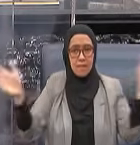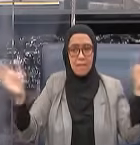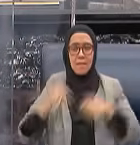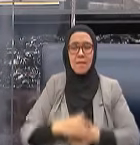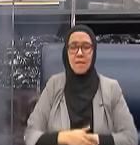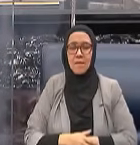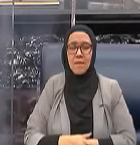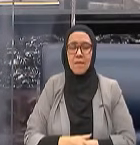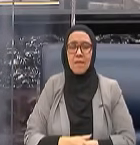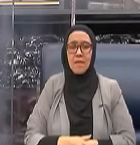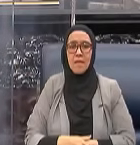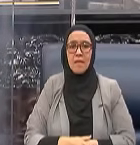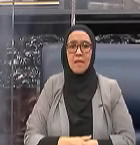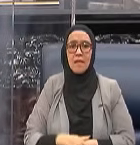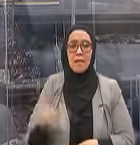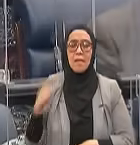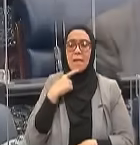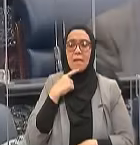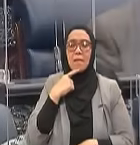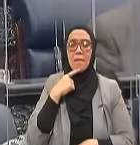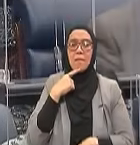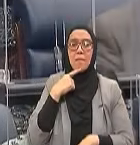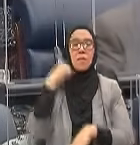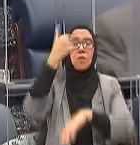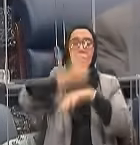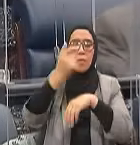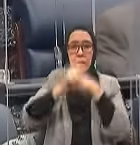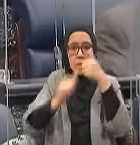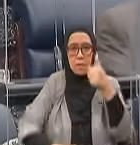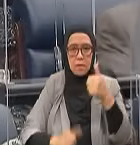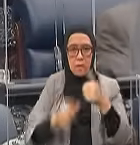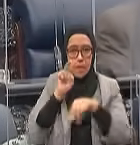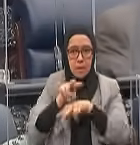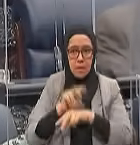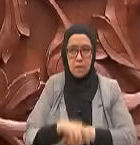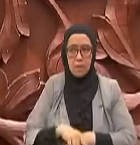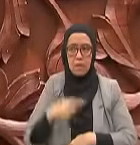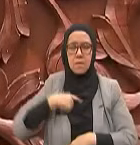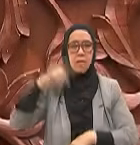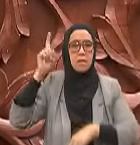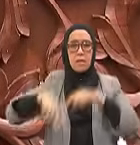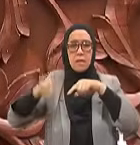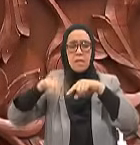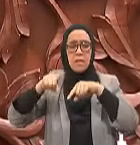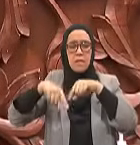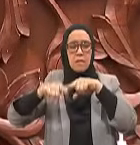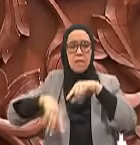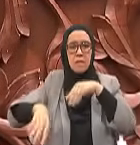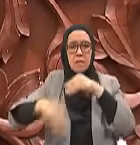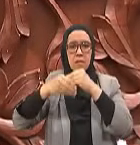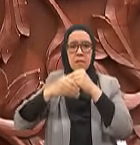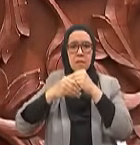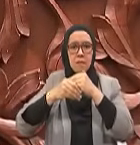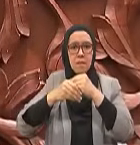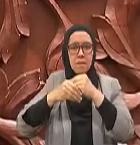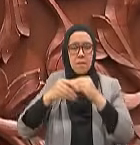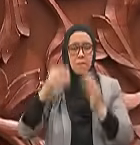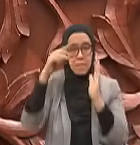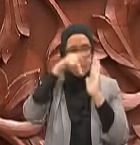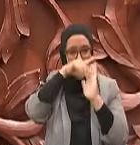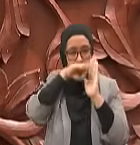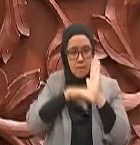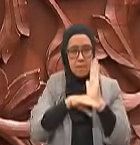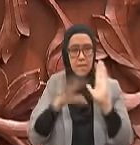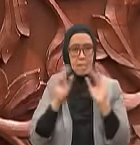cap go satu jawatan sosial untuk memantau berita menangkan tambahan stok foto mesra ketemu Maximum tiga pertama